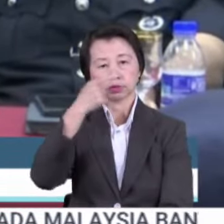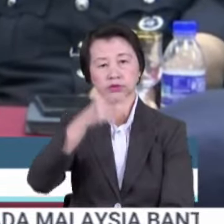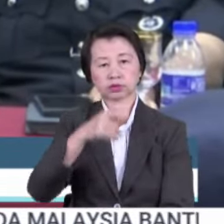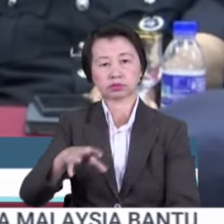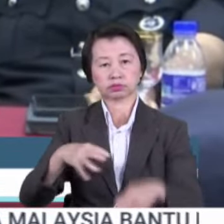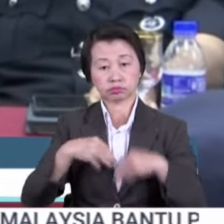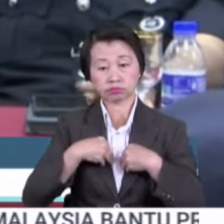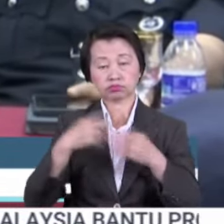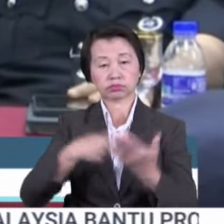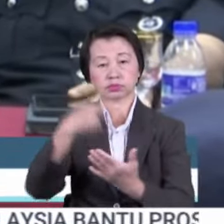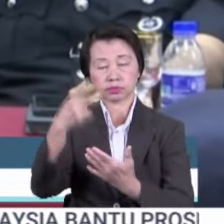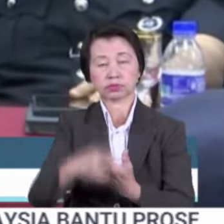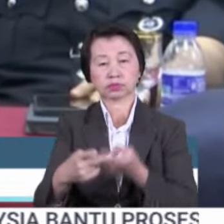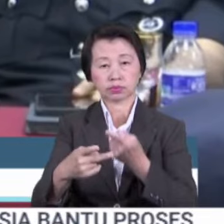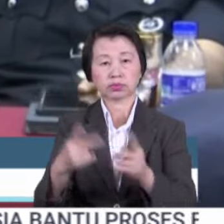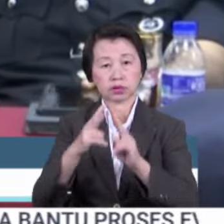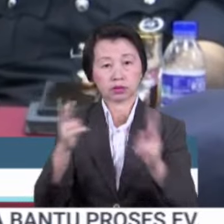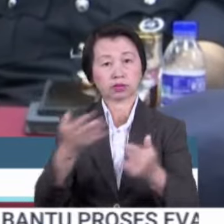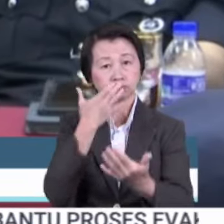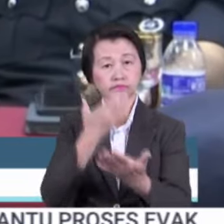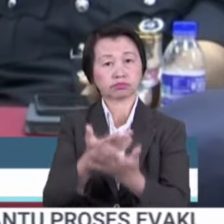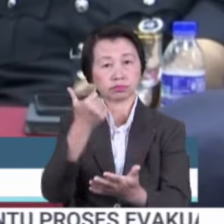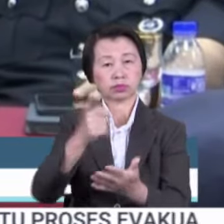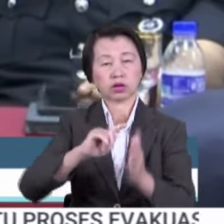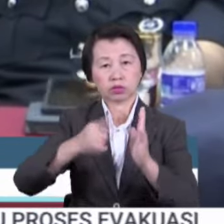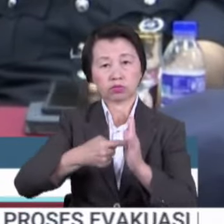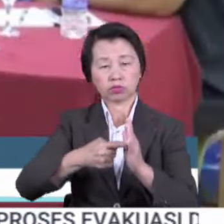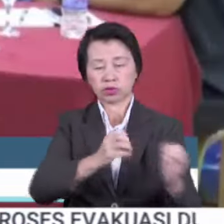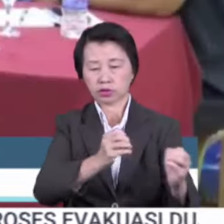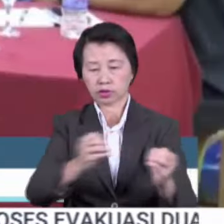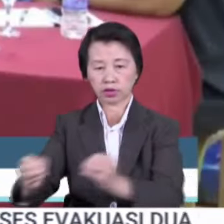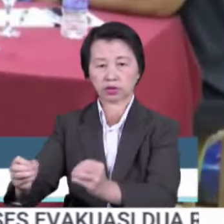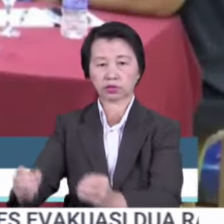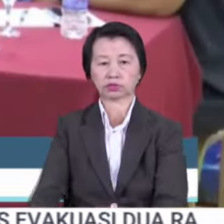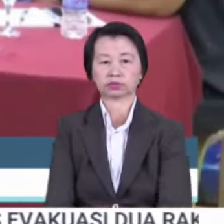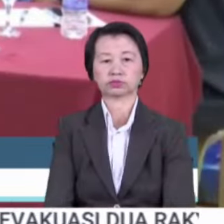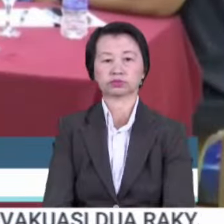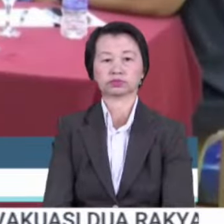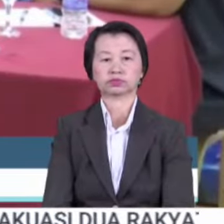program tersebut amat menggalakkan sejak mulai dianjurkan